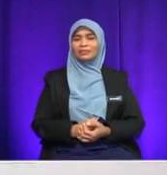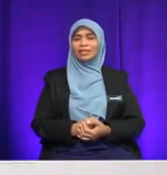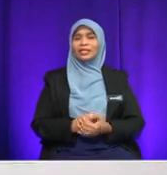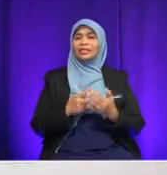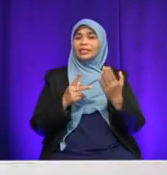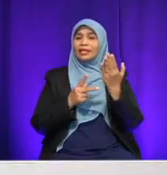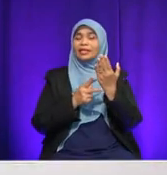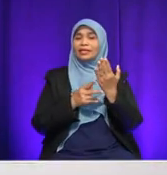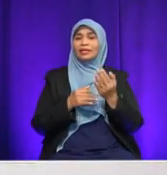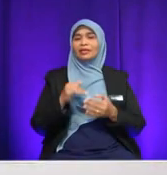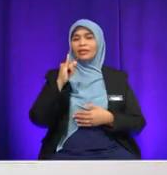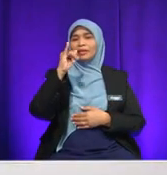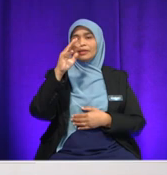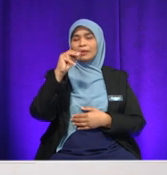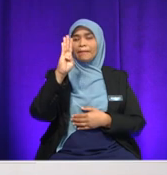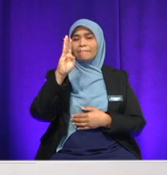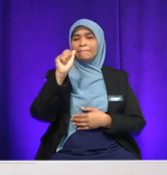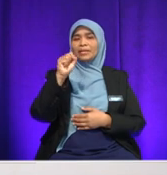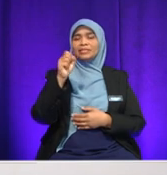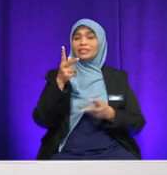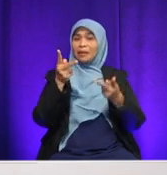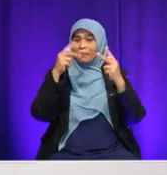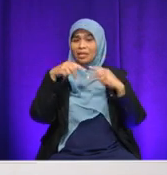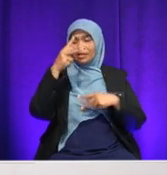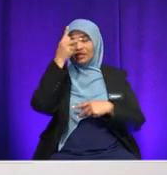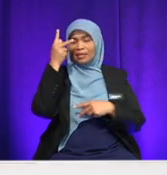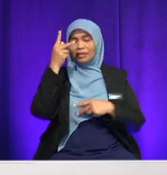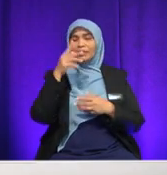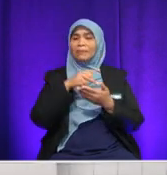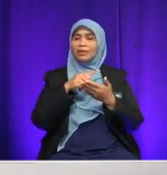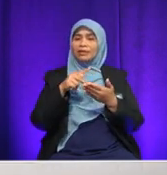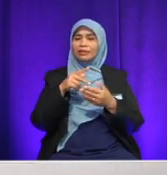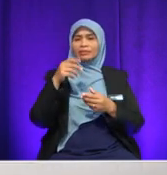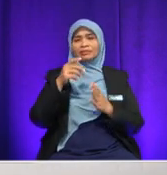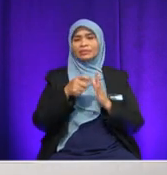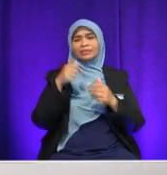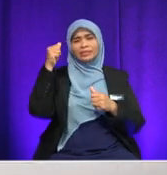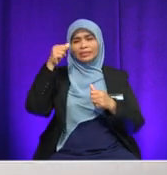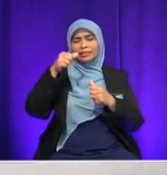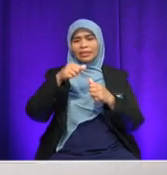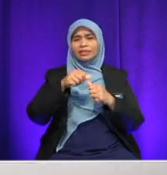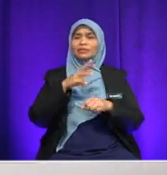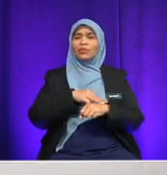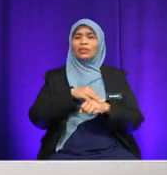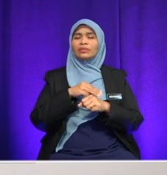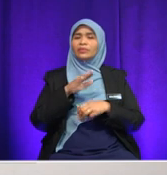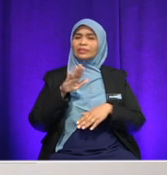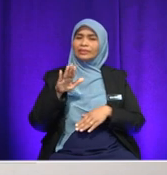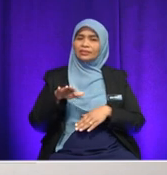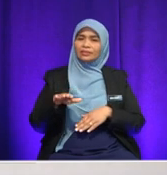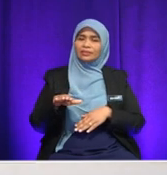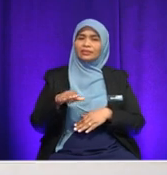teknik imbas kembali, cikgu. Kerana pengarah ini teringat sewaktu sewaktu kecil dia, dia